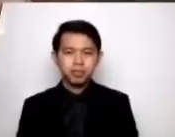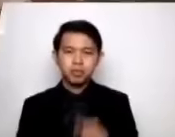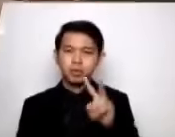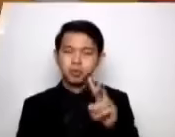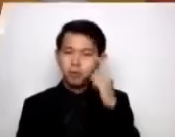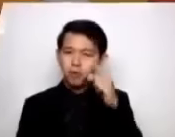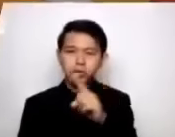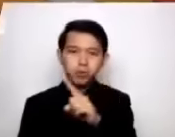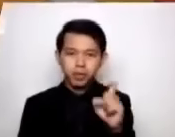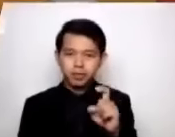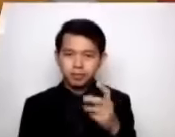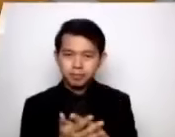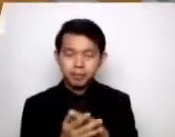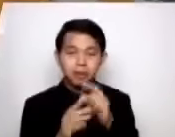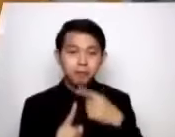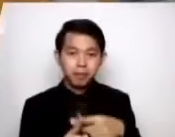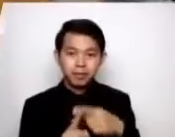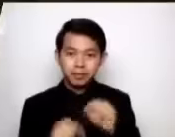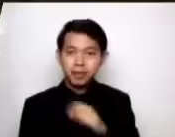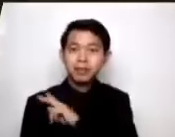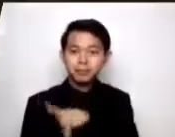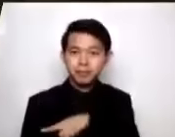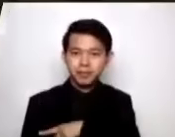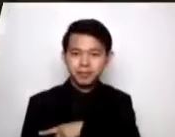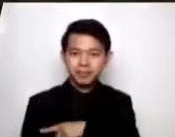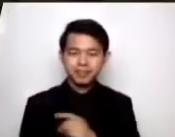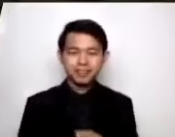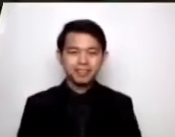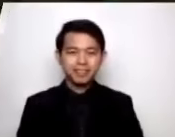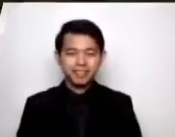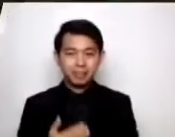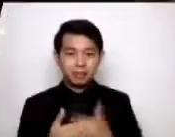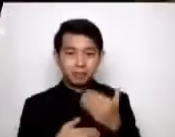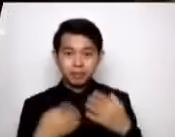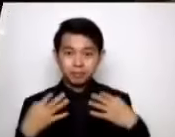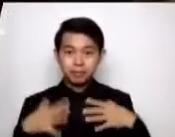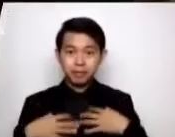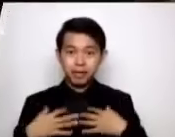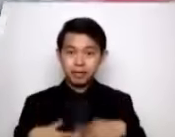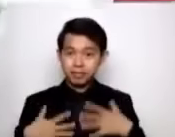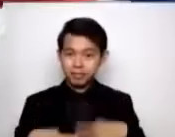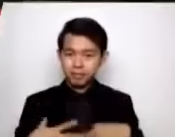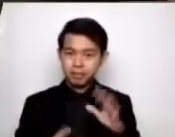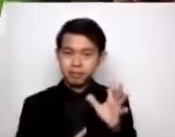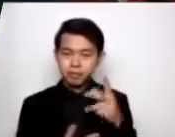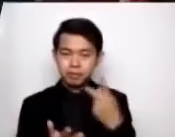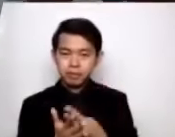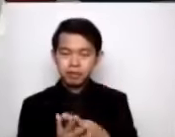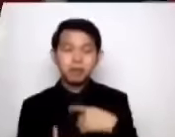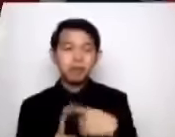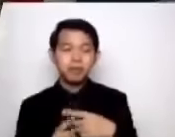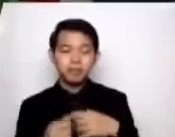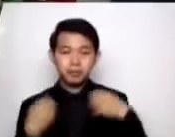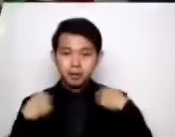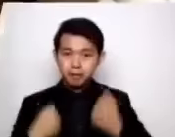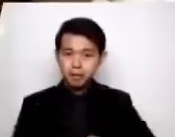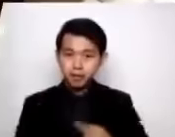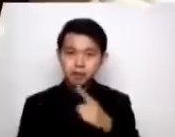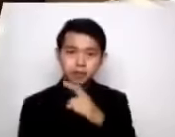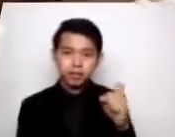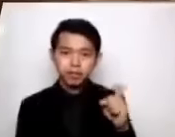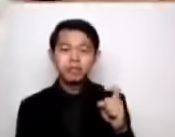i-personalize. Hindi rin mawawala ang mga t-shirt na halagang 50 pesos at mga bags na 100 pesos pataas. Kaya ngayon